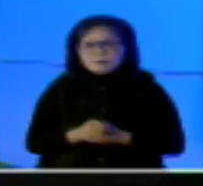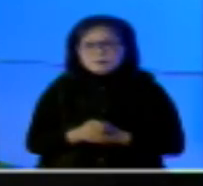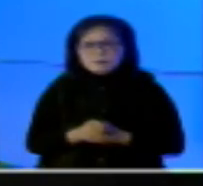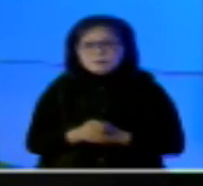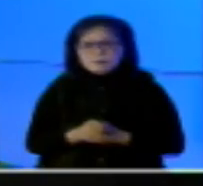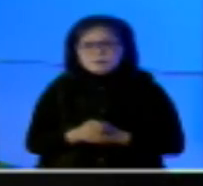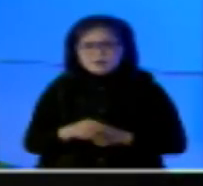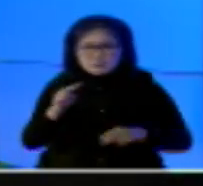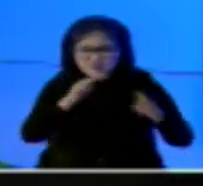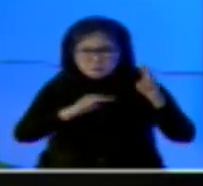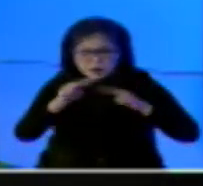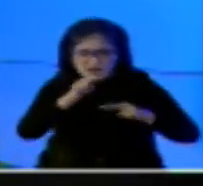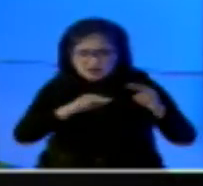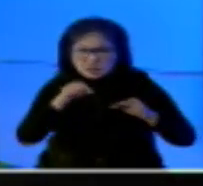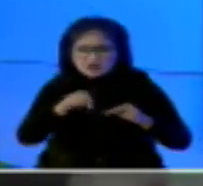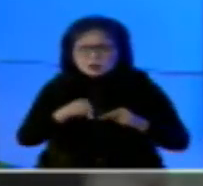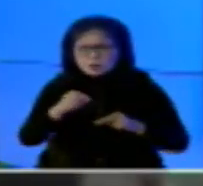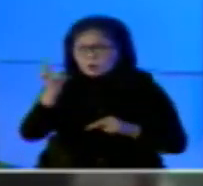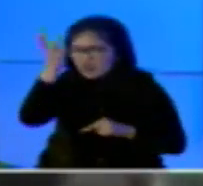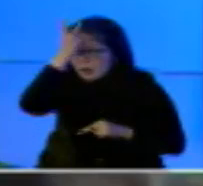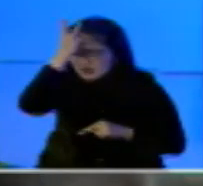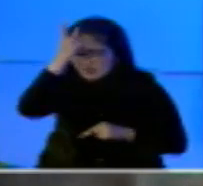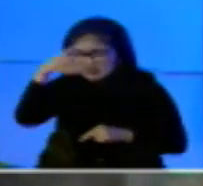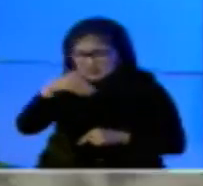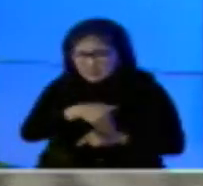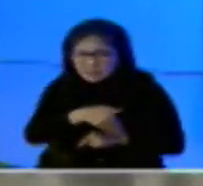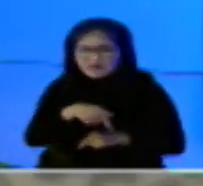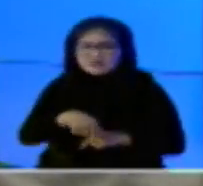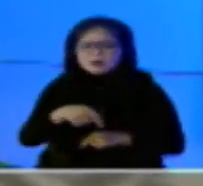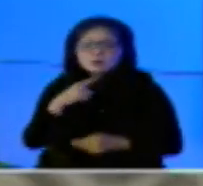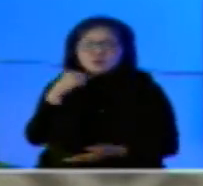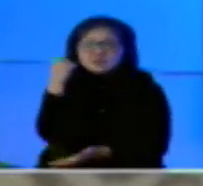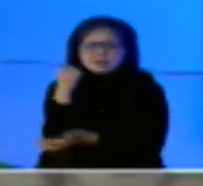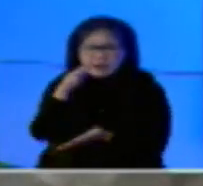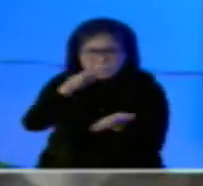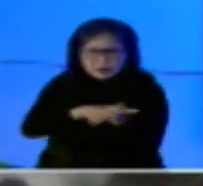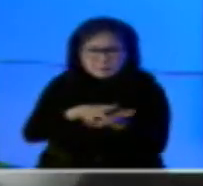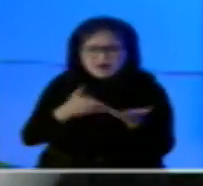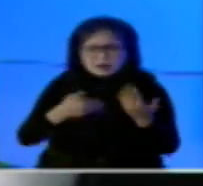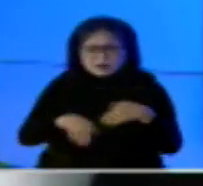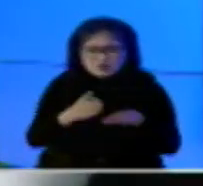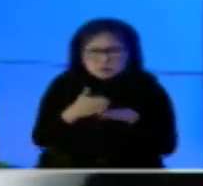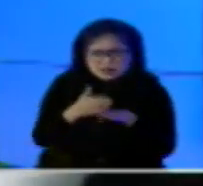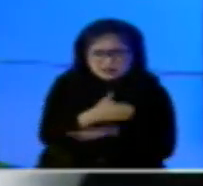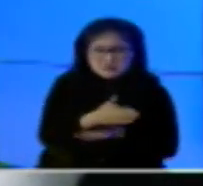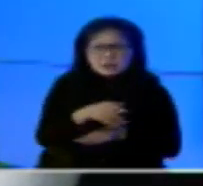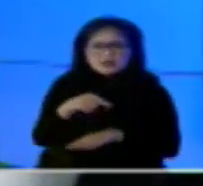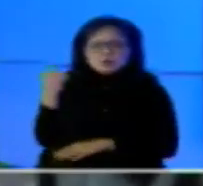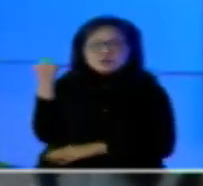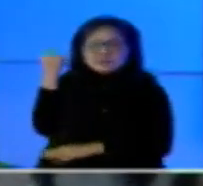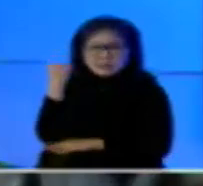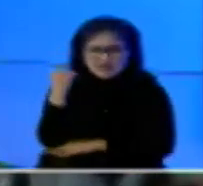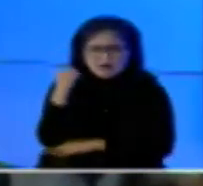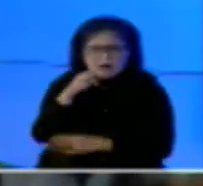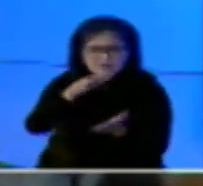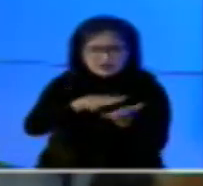Penyidik Polres Hulu Sungai Tengah Kalimantan Selatan menetapkan Nasrudin, pelaku penyebaran ajaran sesat, sebagai tersangka. Penetapan